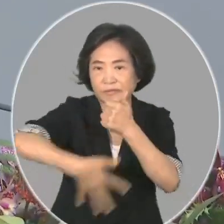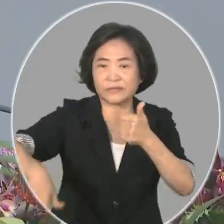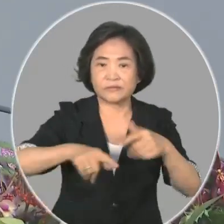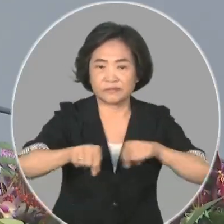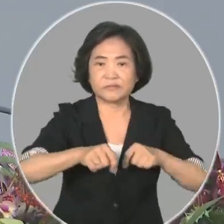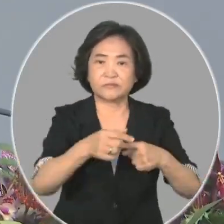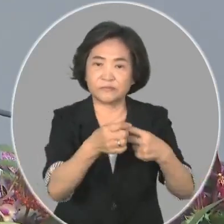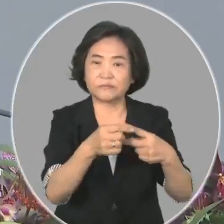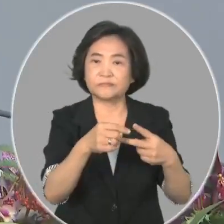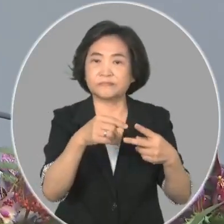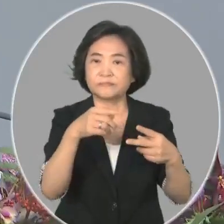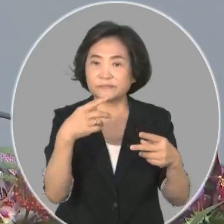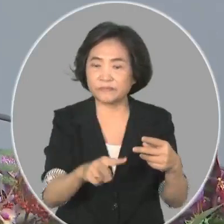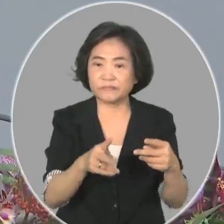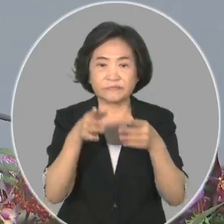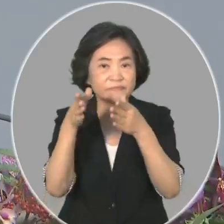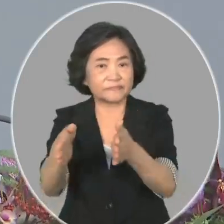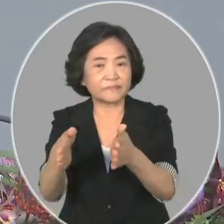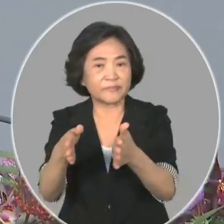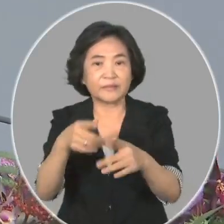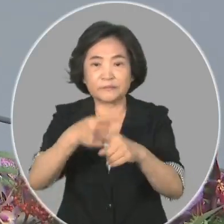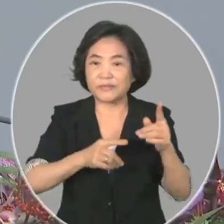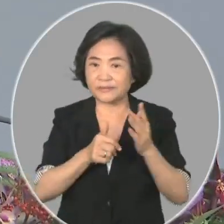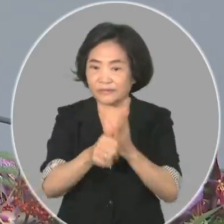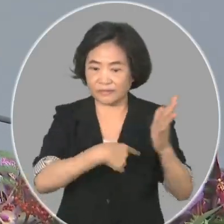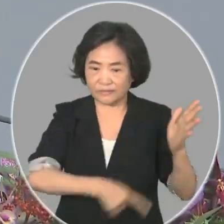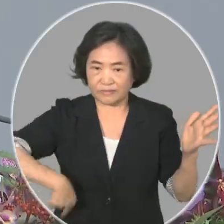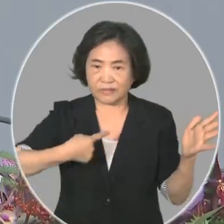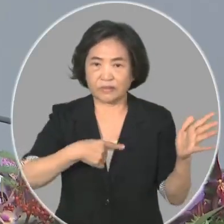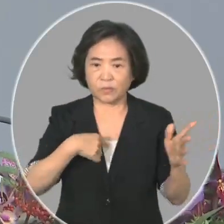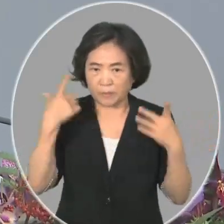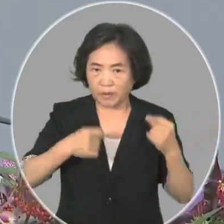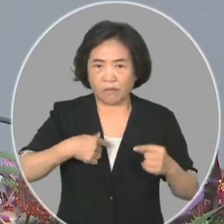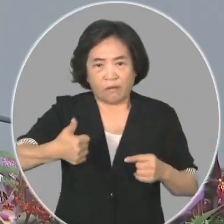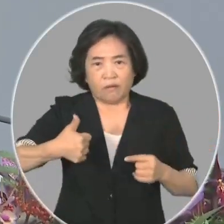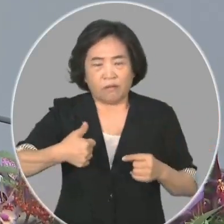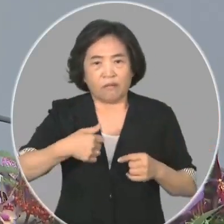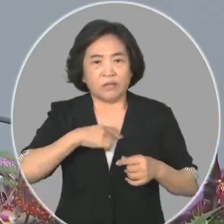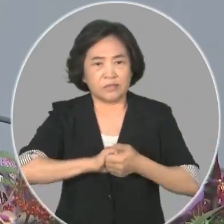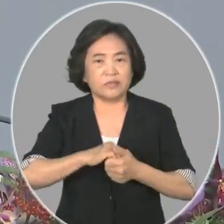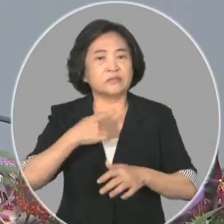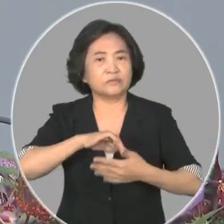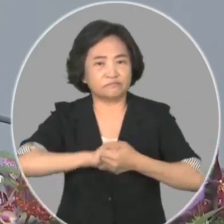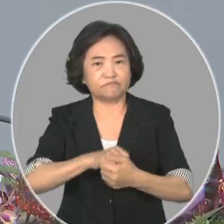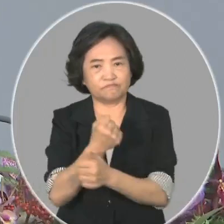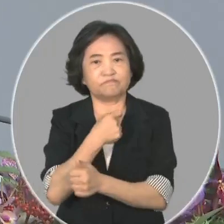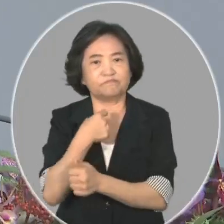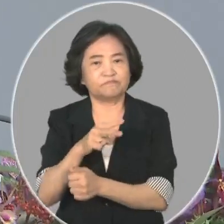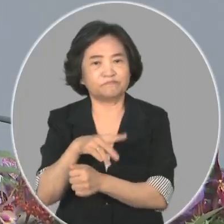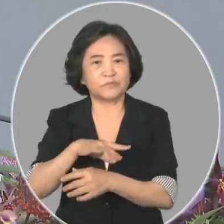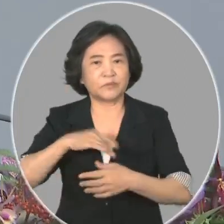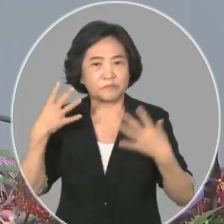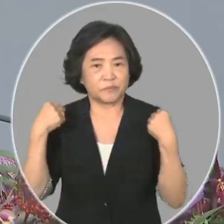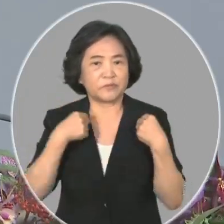展，更要持续巩固半导体产业的优势。我要特别向国人及国际